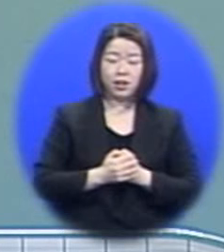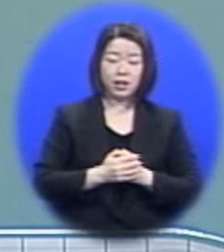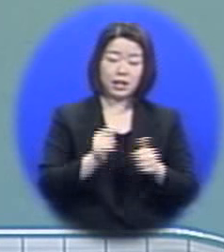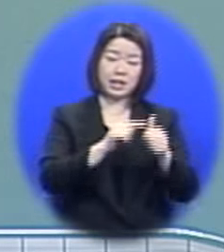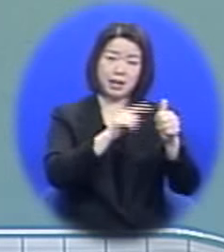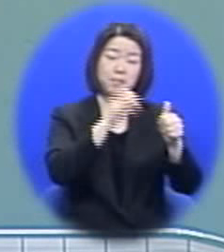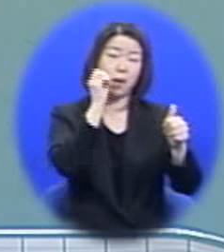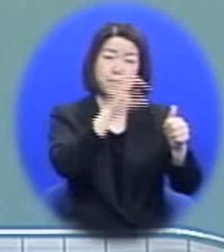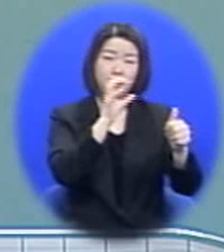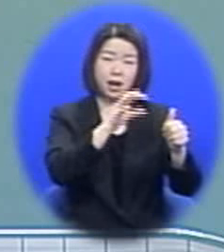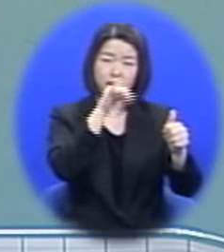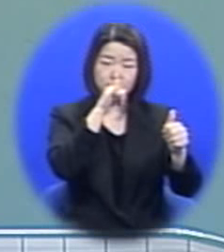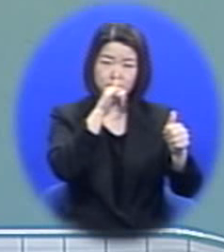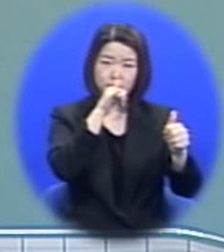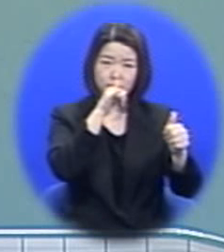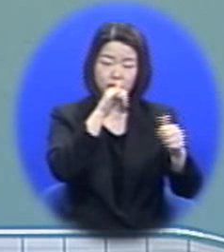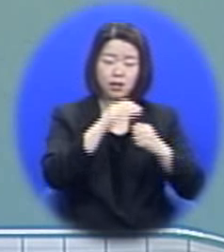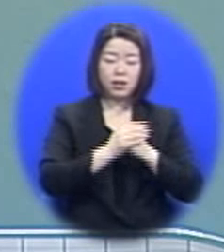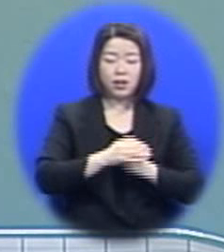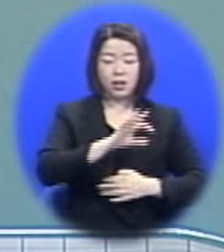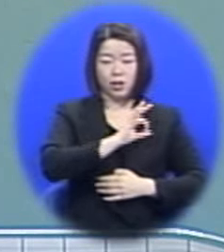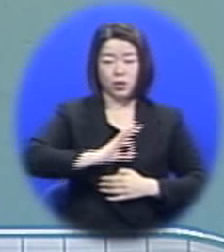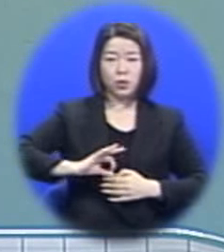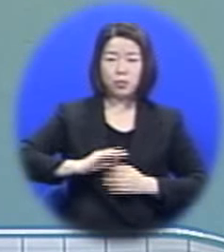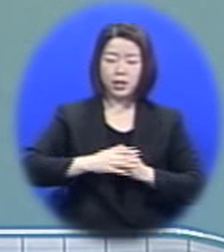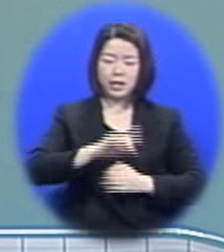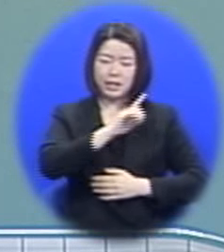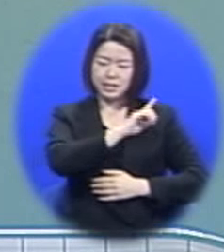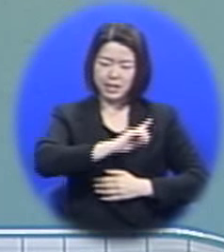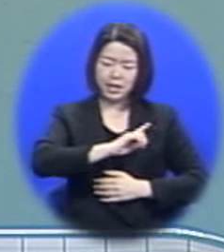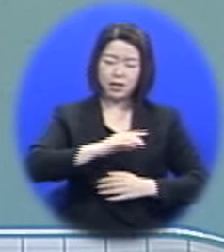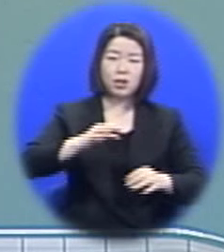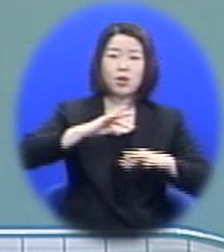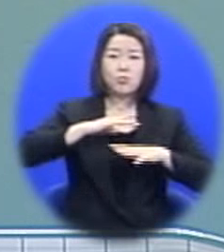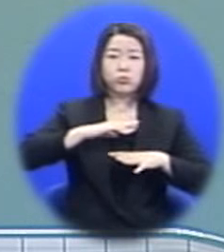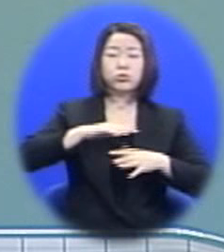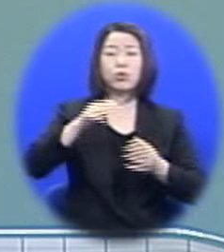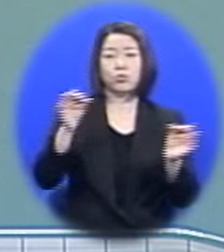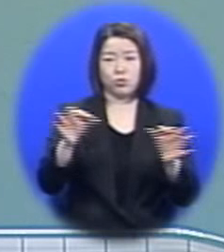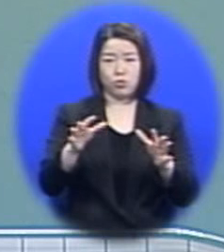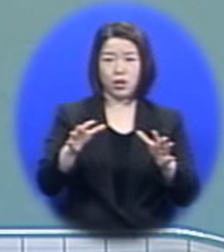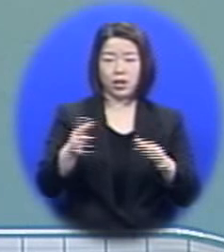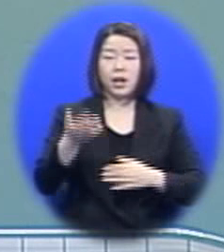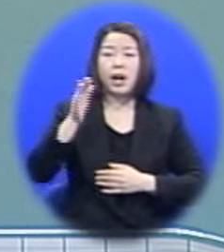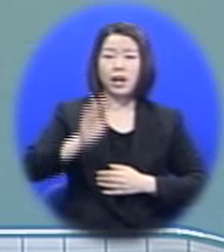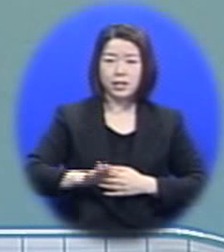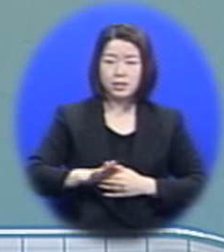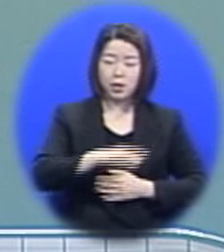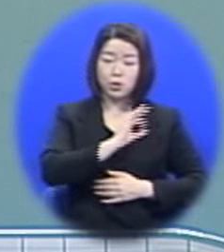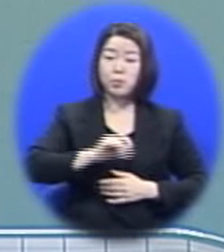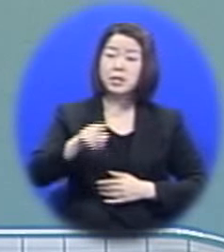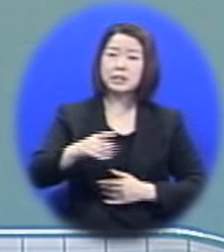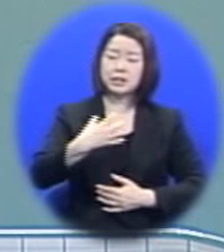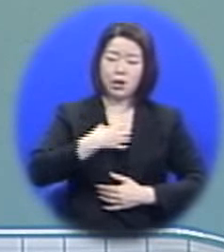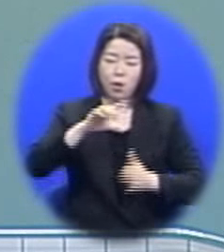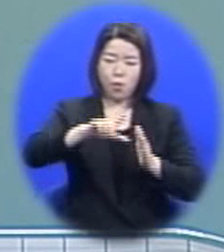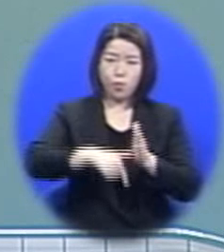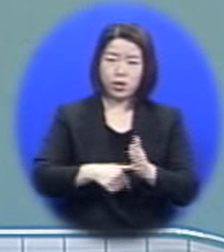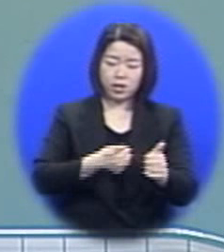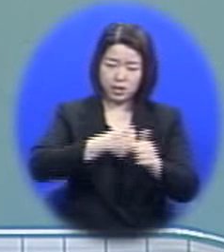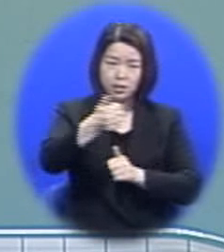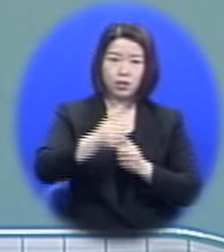욥에게 있어서 가장 무서운 시험의 순간 그때 욥이 그 위기를 이깁니다. 욥기